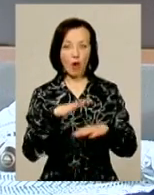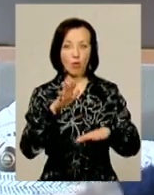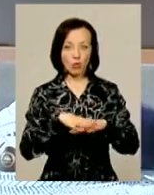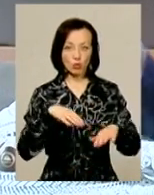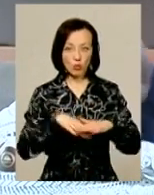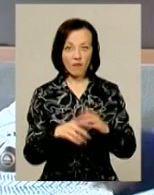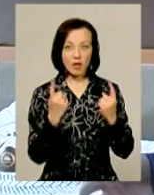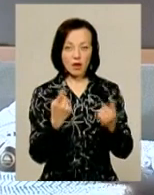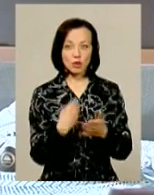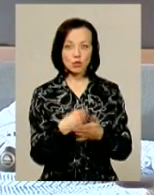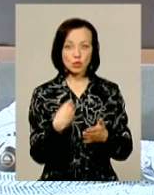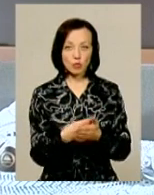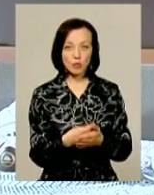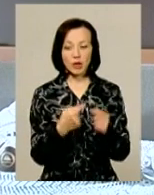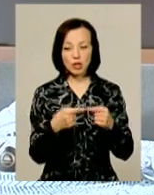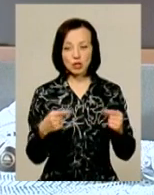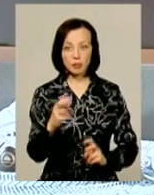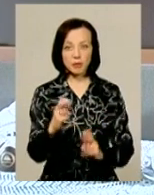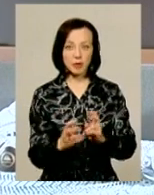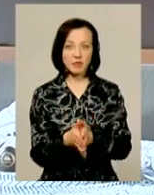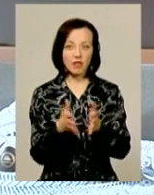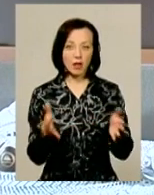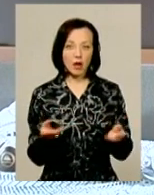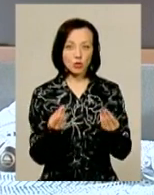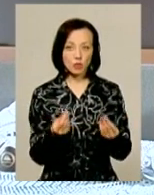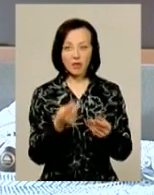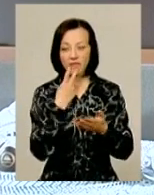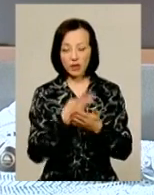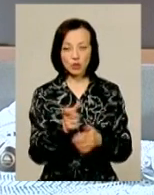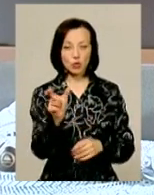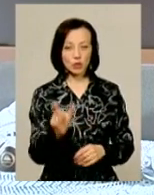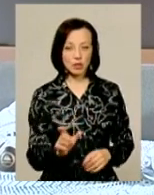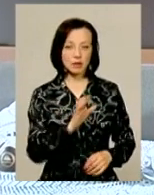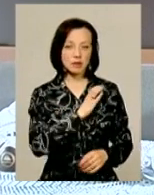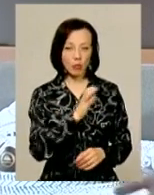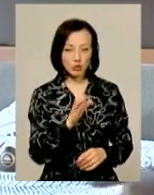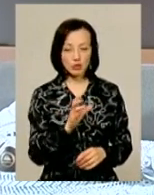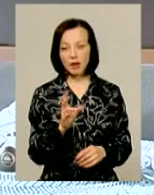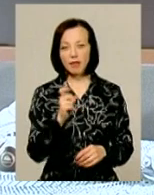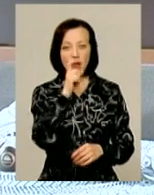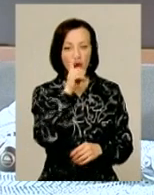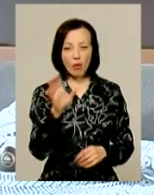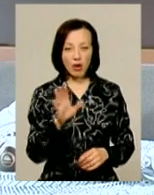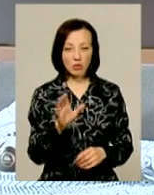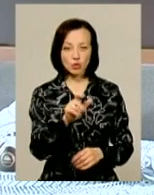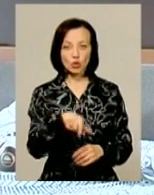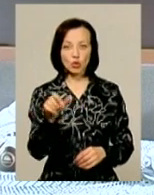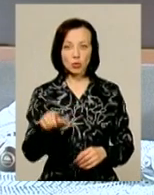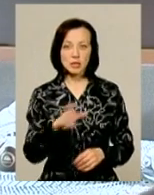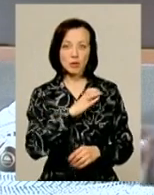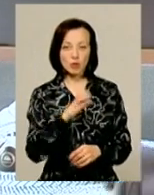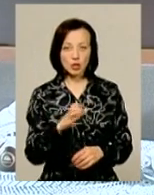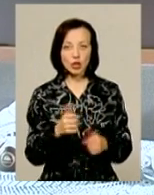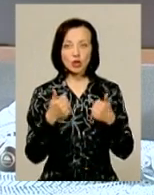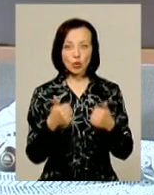сума, у статутних капіталах інших підприємств велика сума. Тобто, видно, що людина заможна. Непогано, що люди заможні,